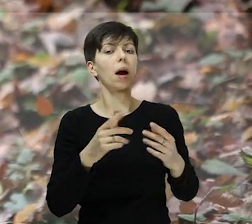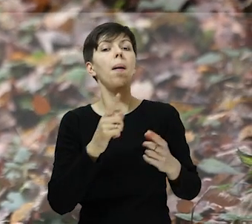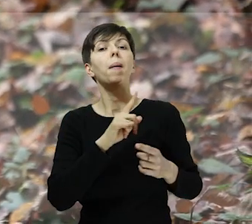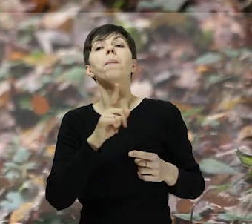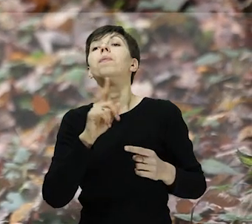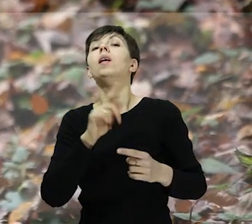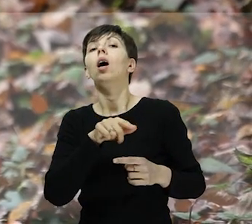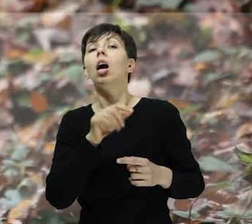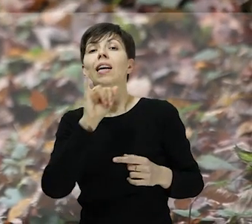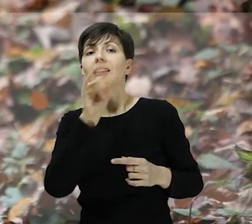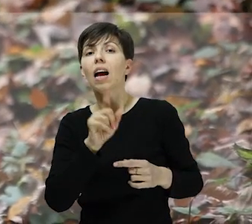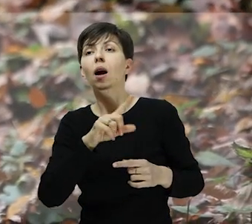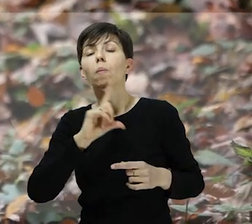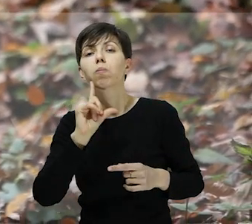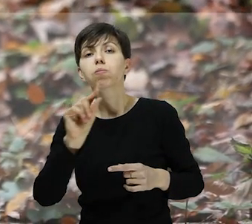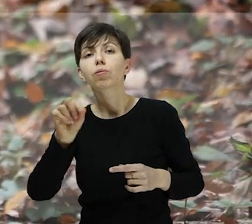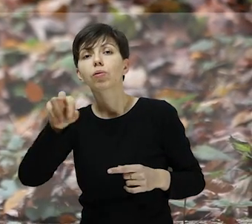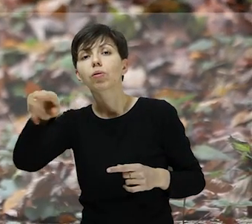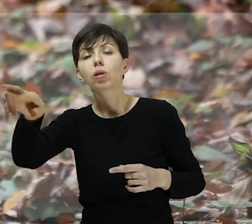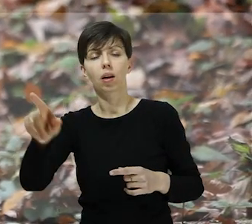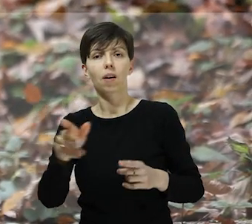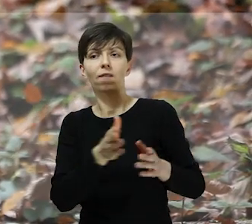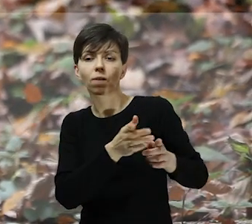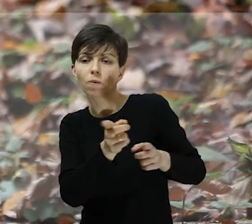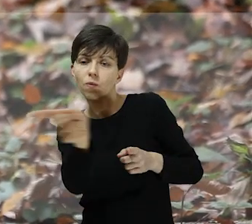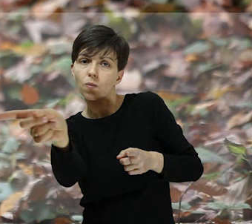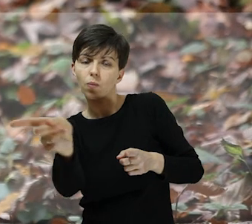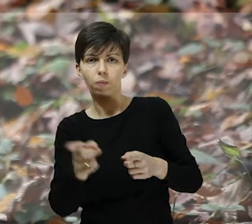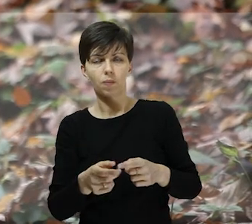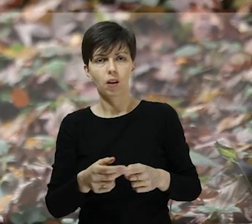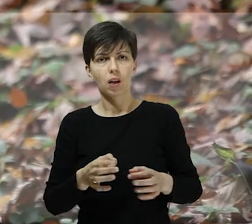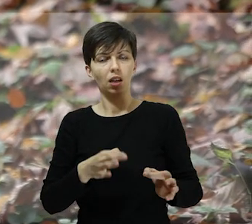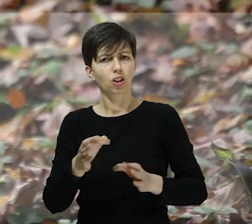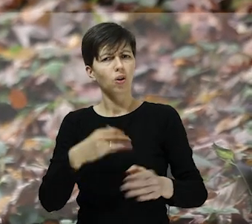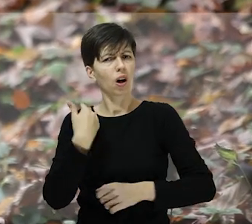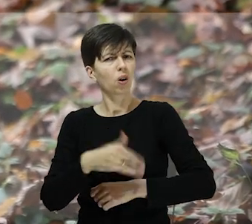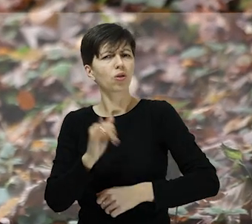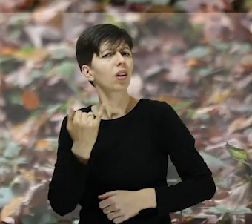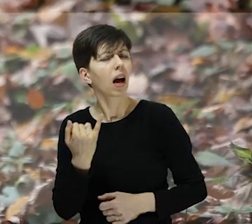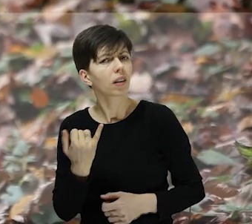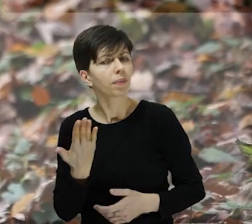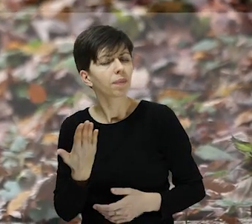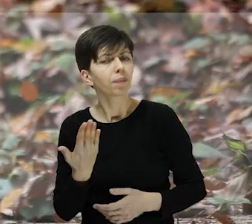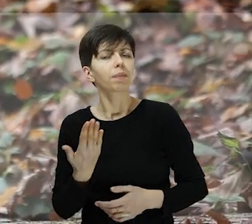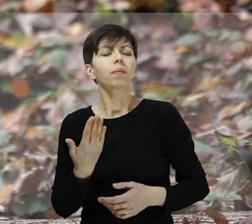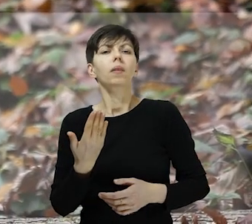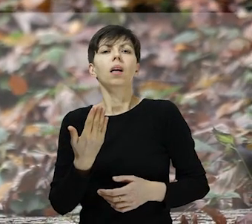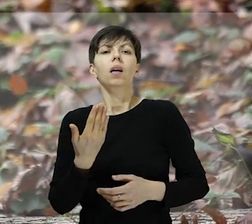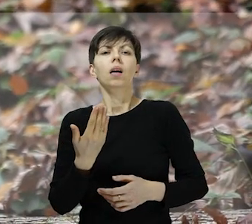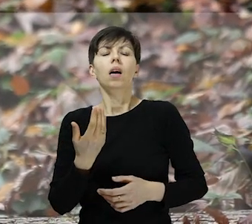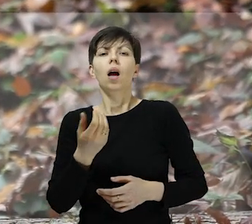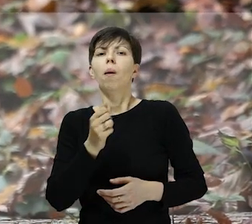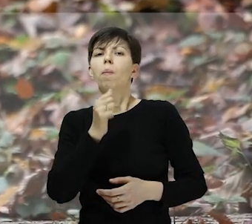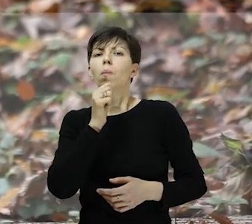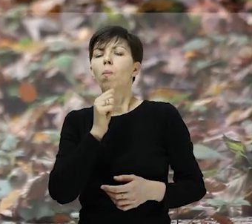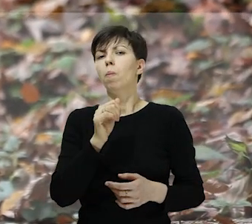kierunku i sam decyduje o sobie. I ta historia kończy się niezwykłym zdaniem. Że